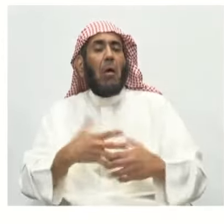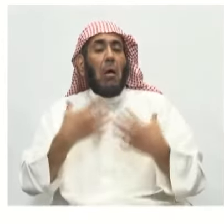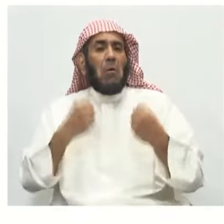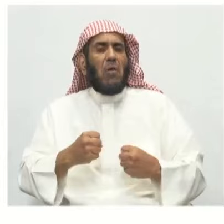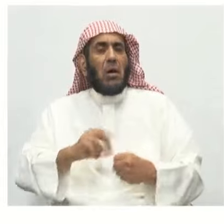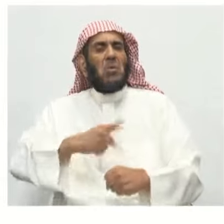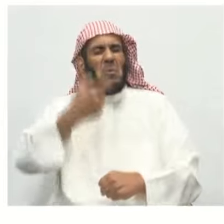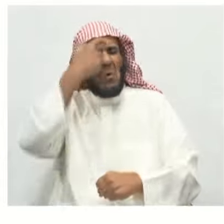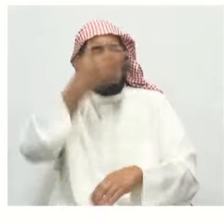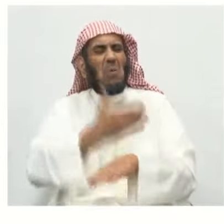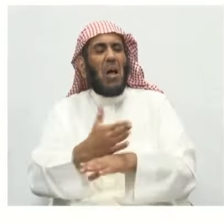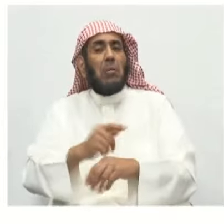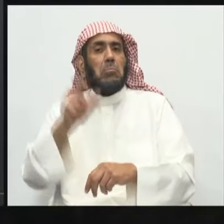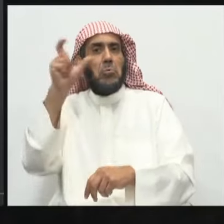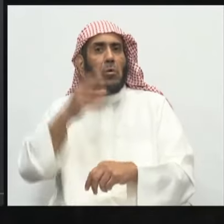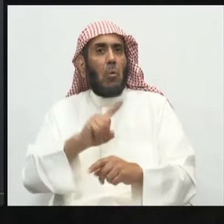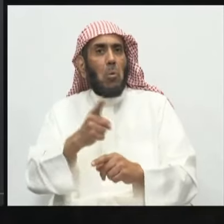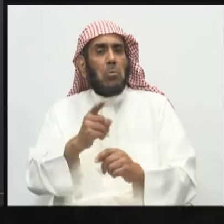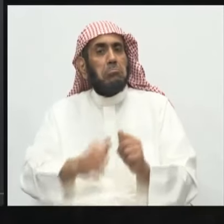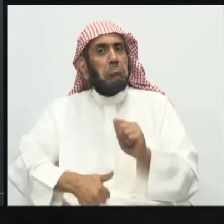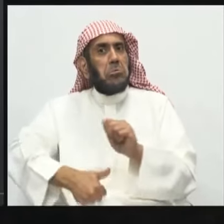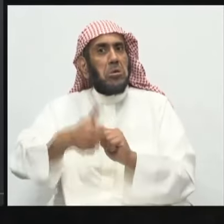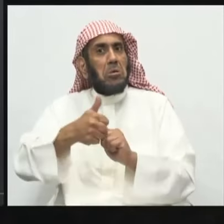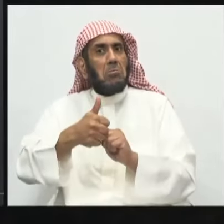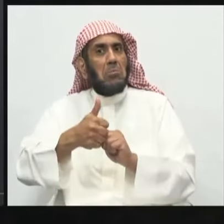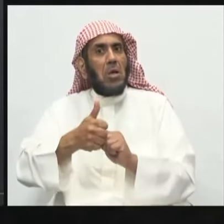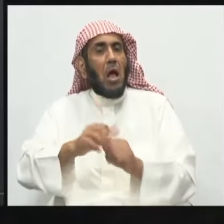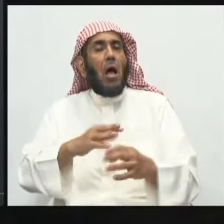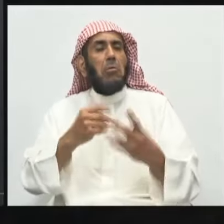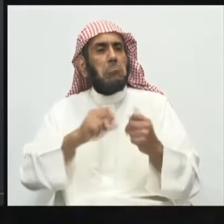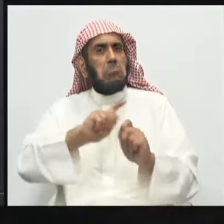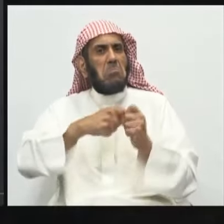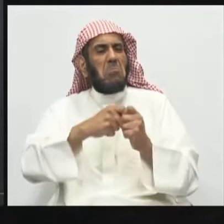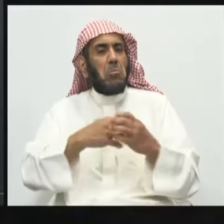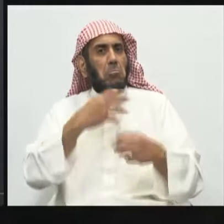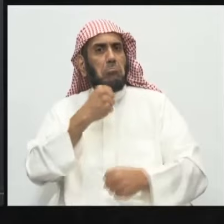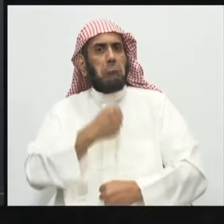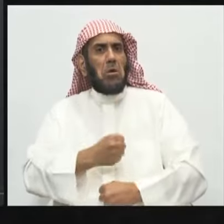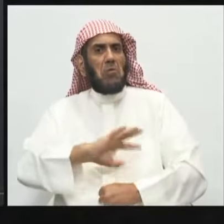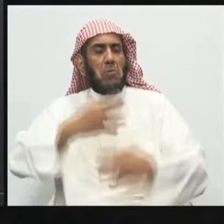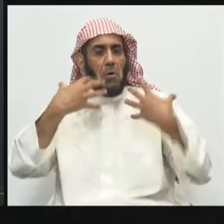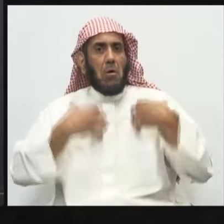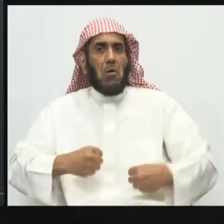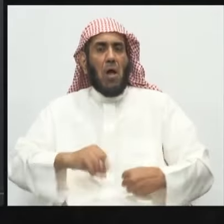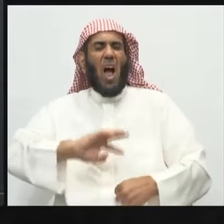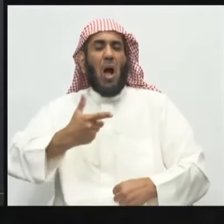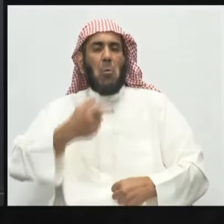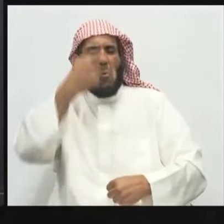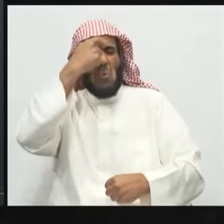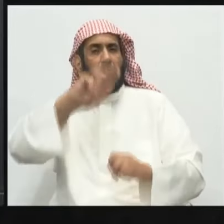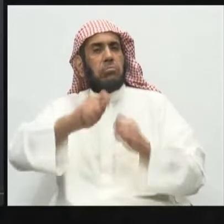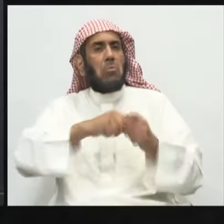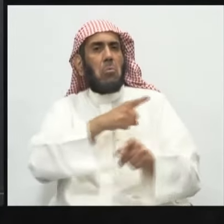والامراض الساحر يدعي انه يستطيع ان يشفي او ان يمرض